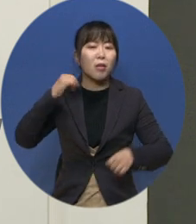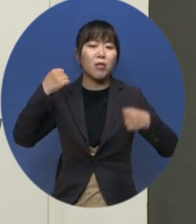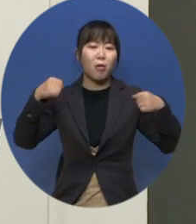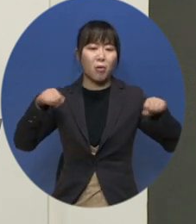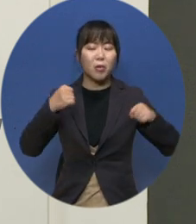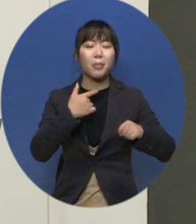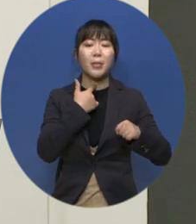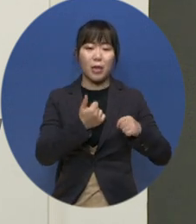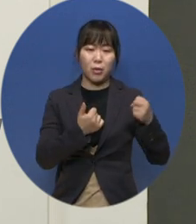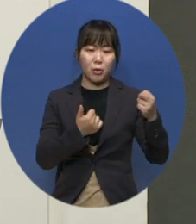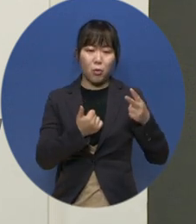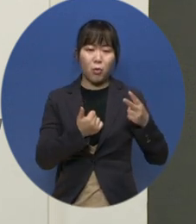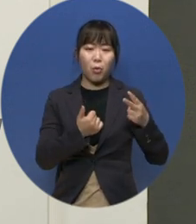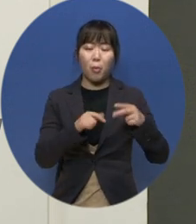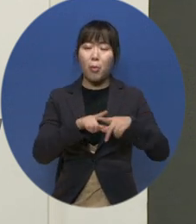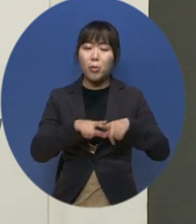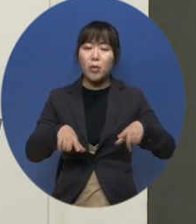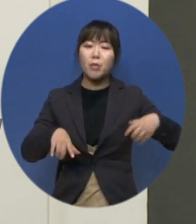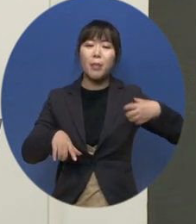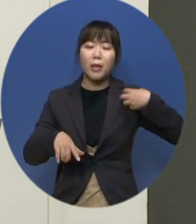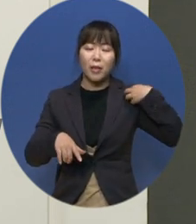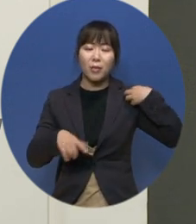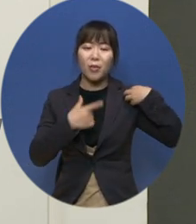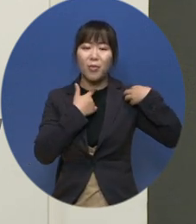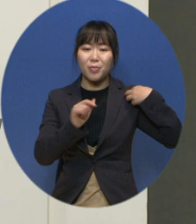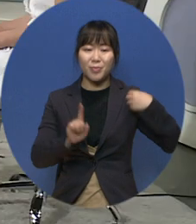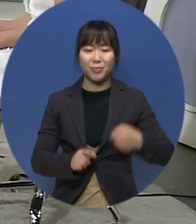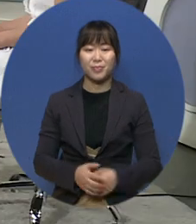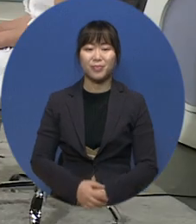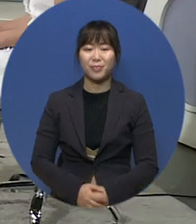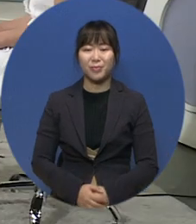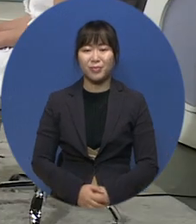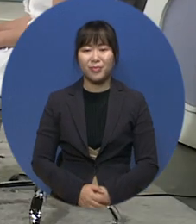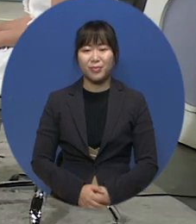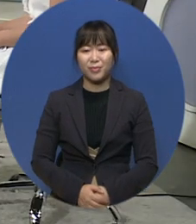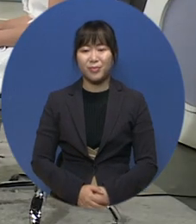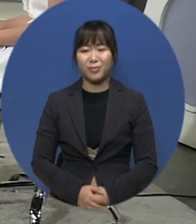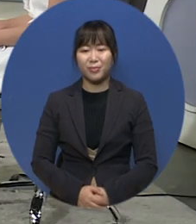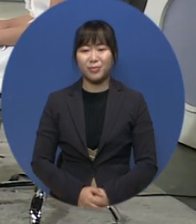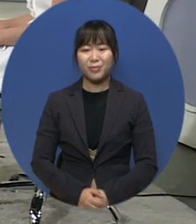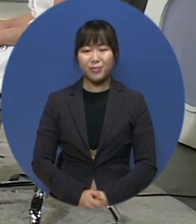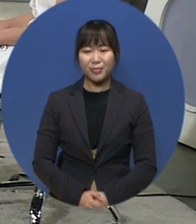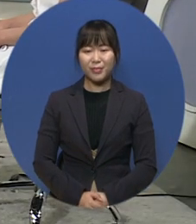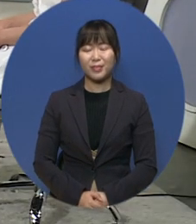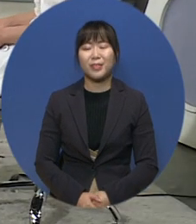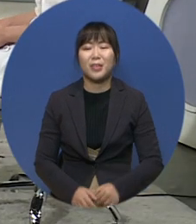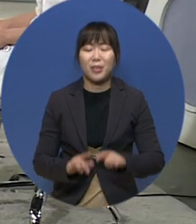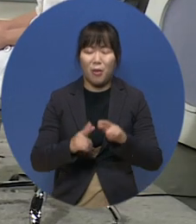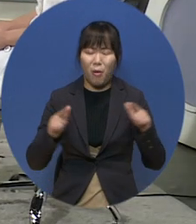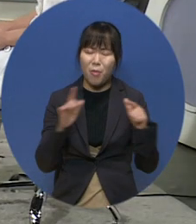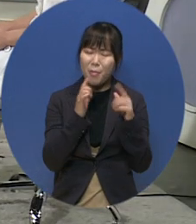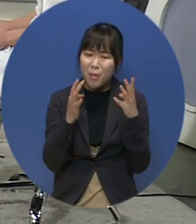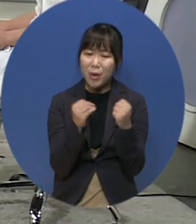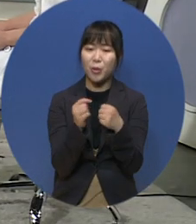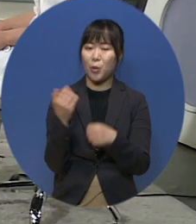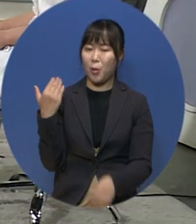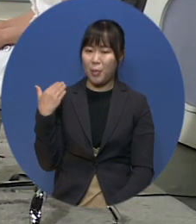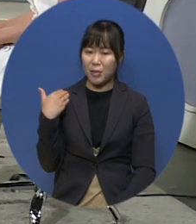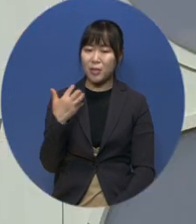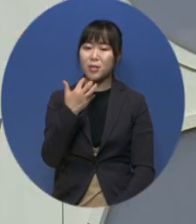소화를 시켰고 주로 무슨 역을 많이 했어요? 아니, 굉장히 다양한 역 했습니다. 바로 얼마